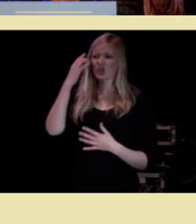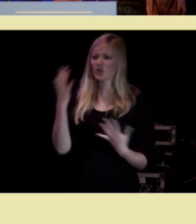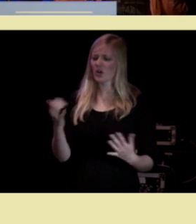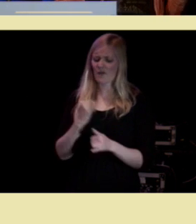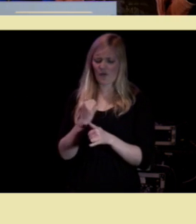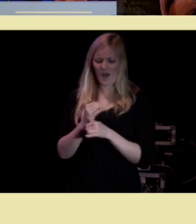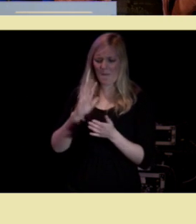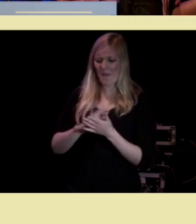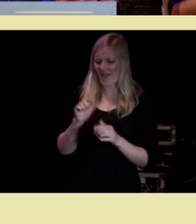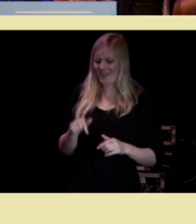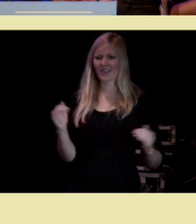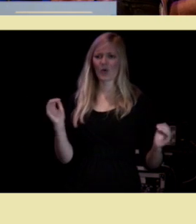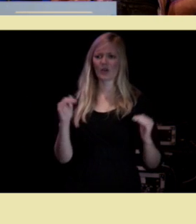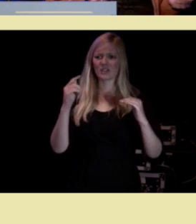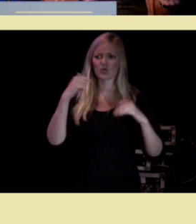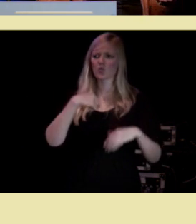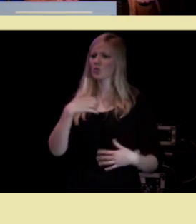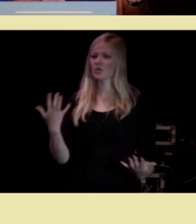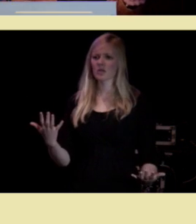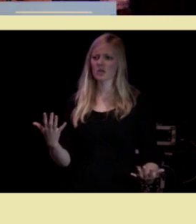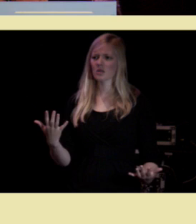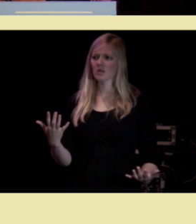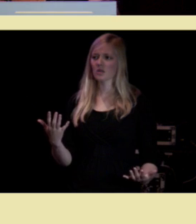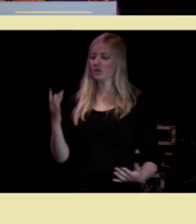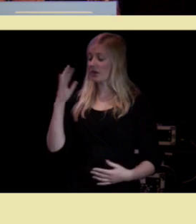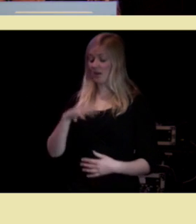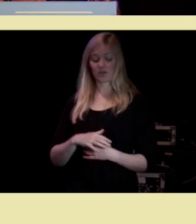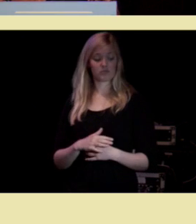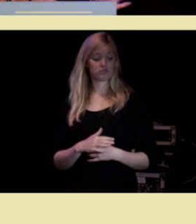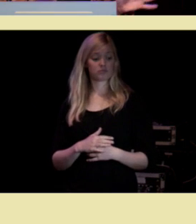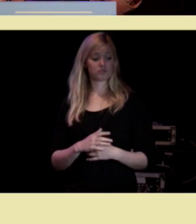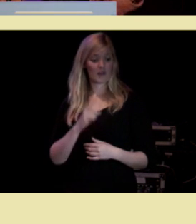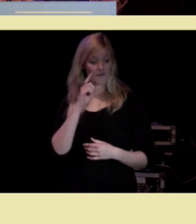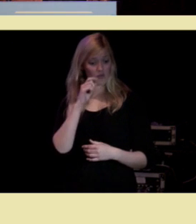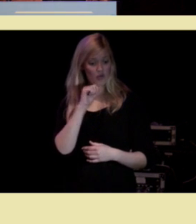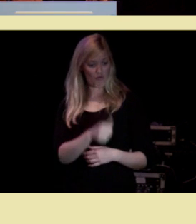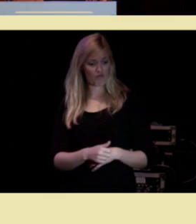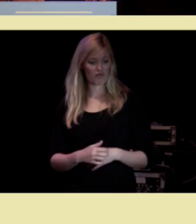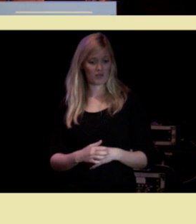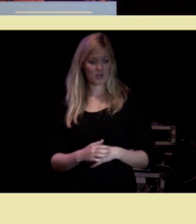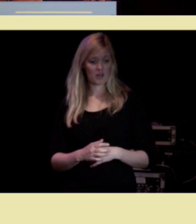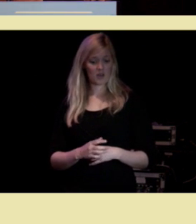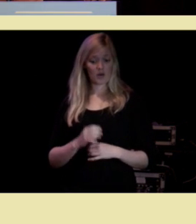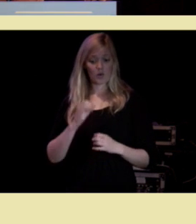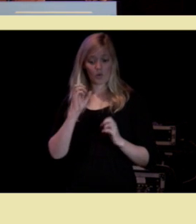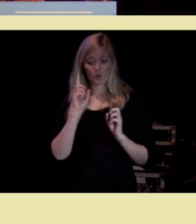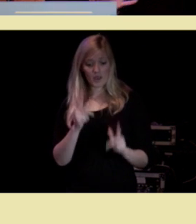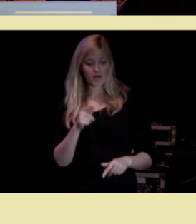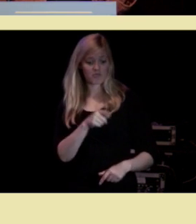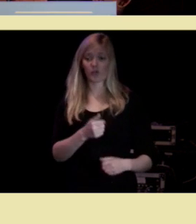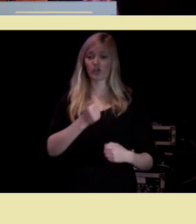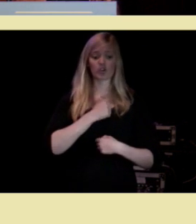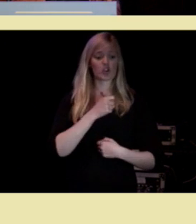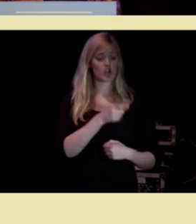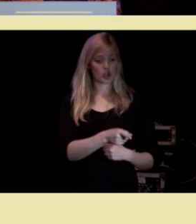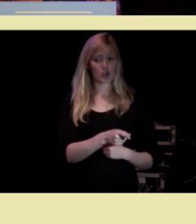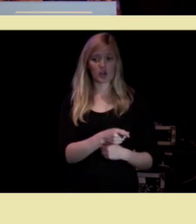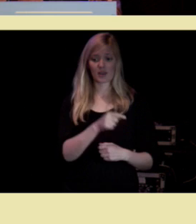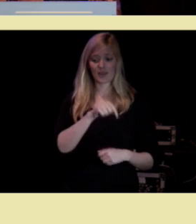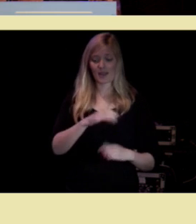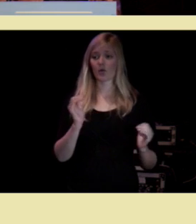denne organisasjonen i det hele tatt. Jeg tenkte at det var jogge meg tøft gjort. Da har vi i hvert fall klart å skaffe en viss trygghet i denne